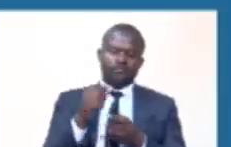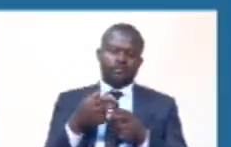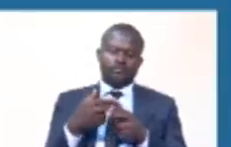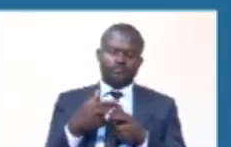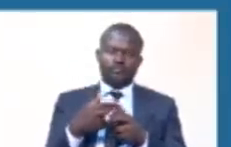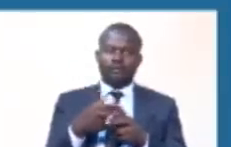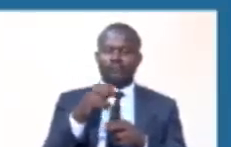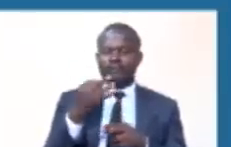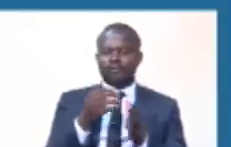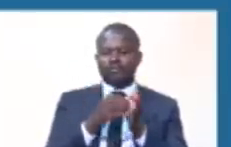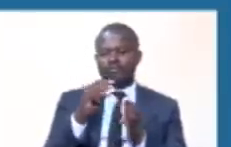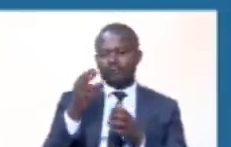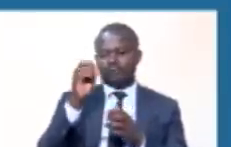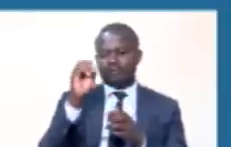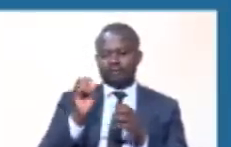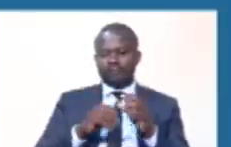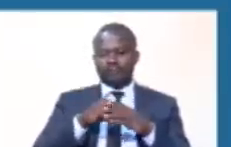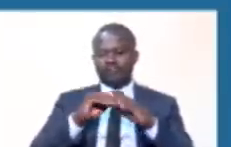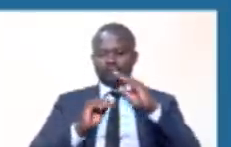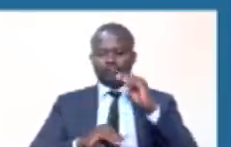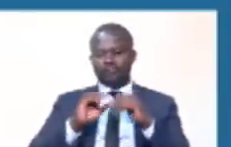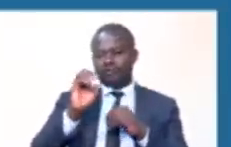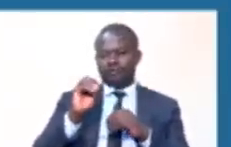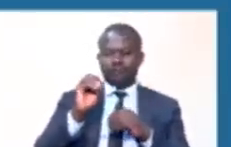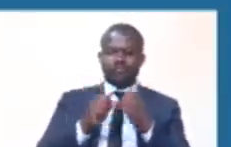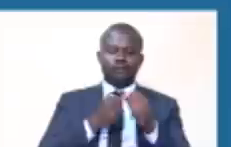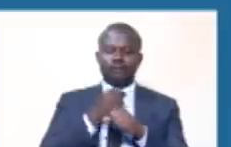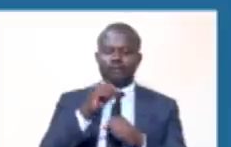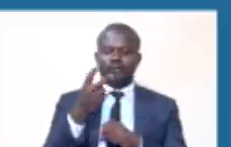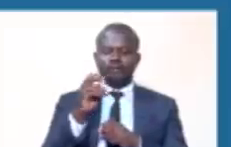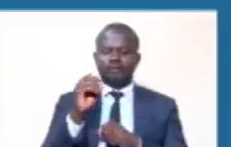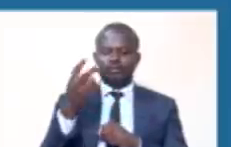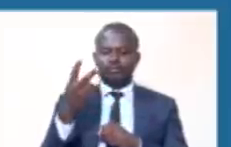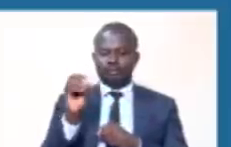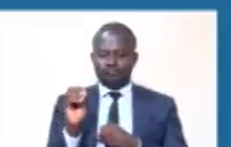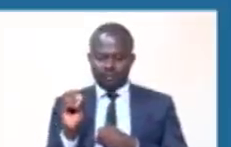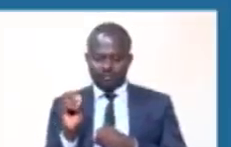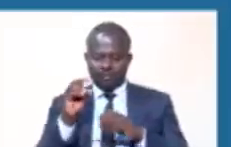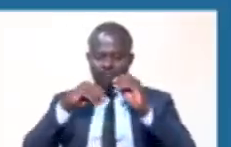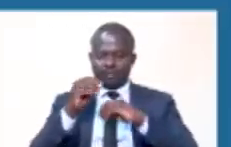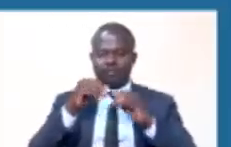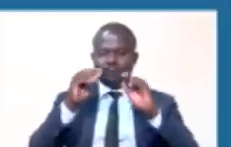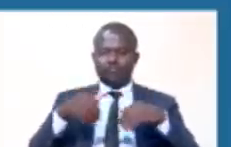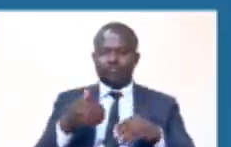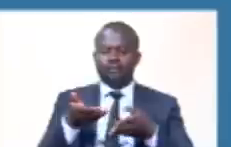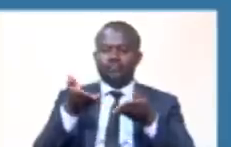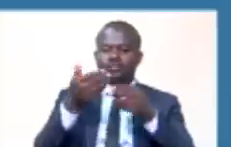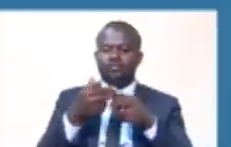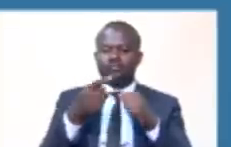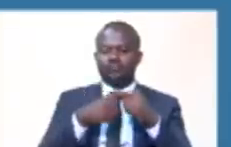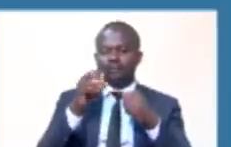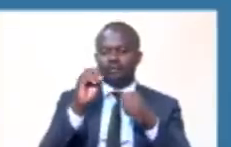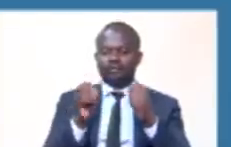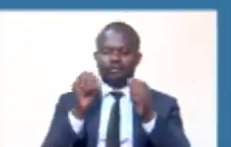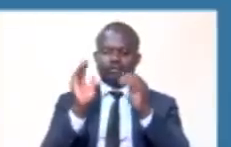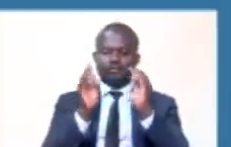gipimo cya 3.4% munsi ya 0 mu mwaka wa 2020. Umusaruro w'ubuhinzi wazamutseho 6%